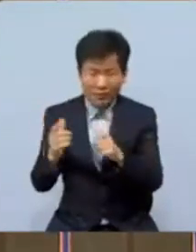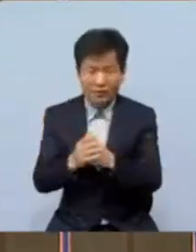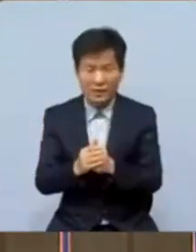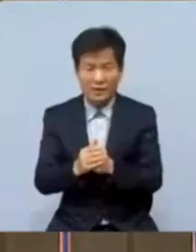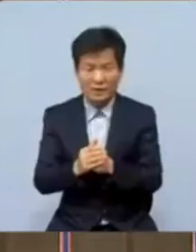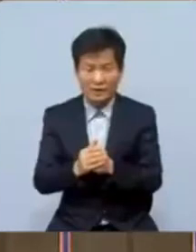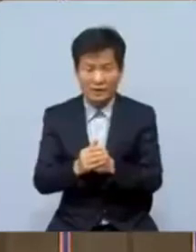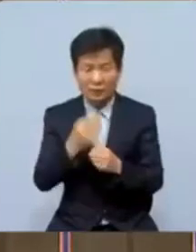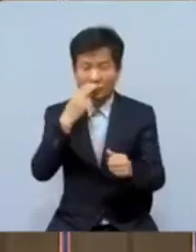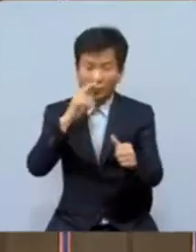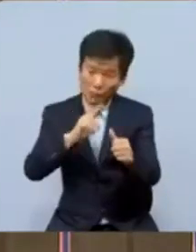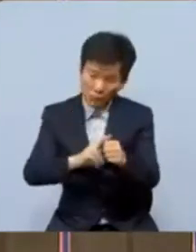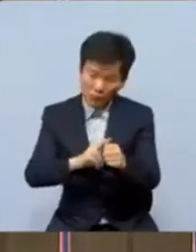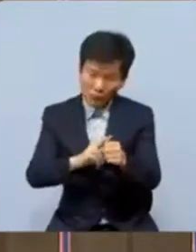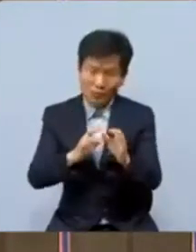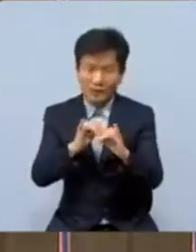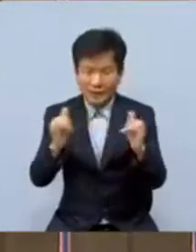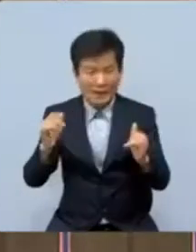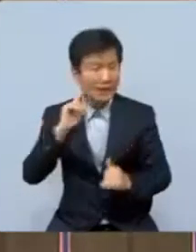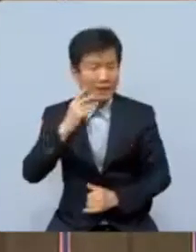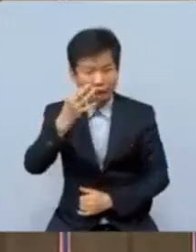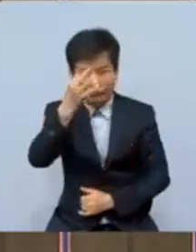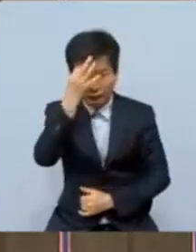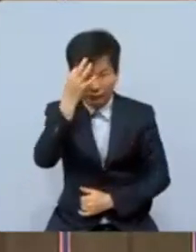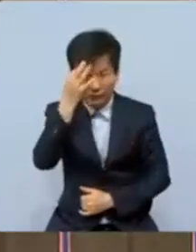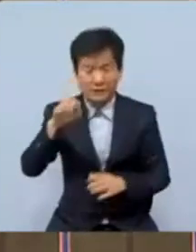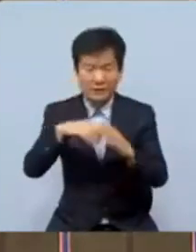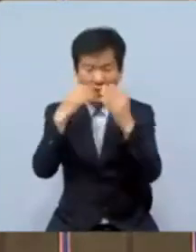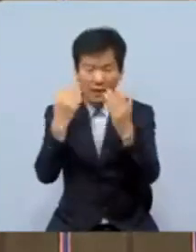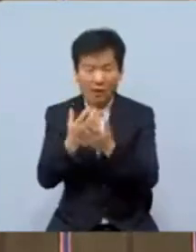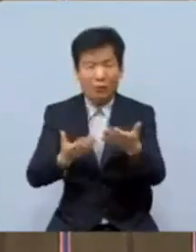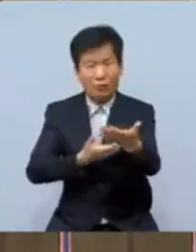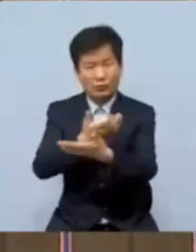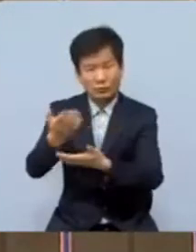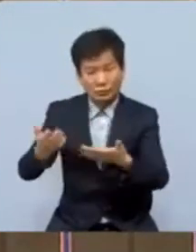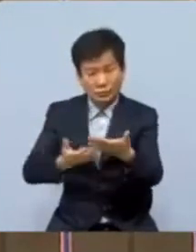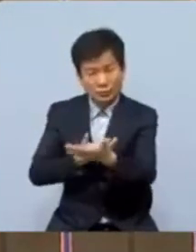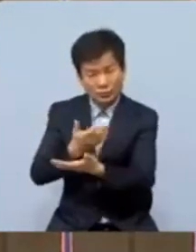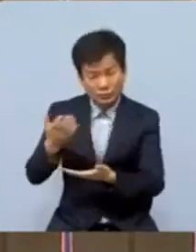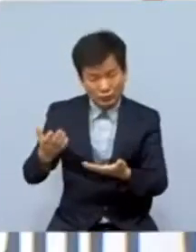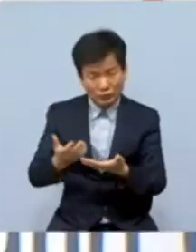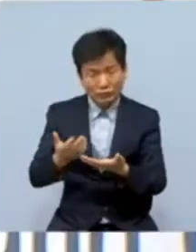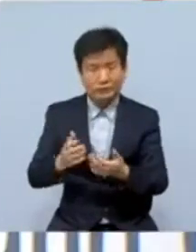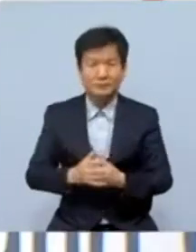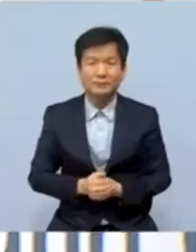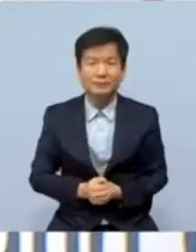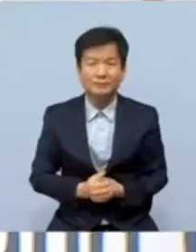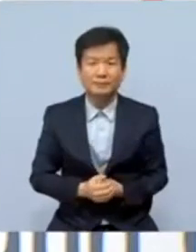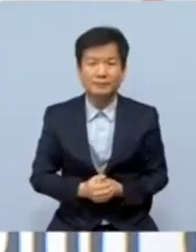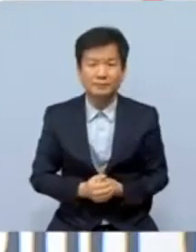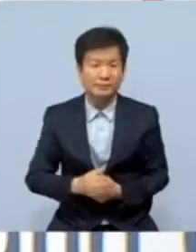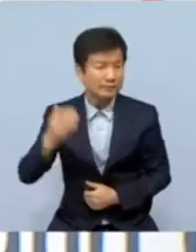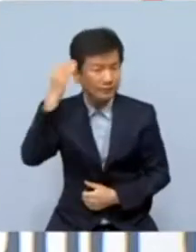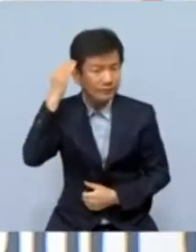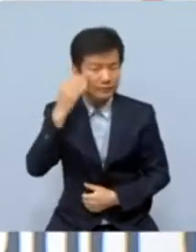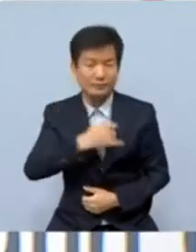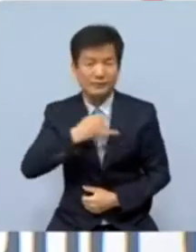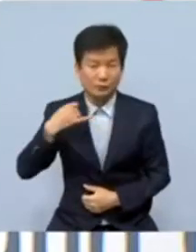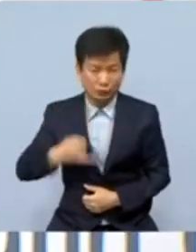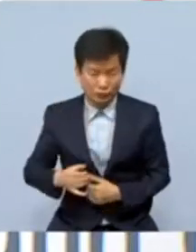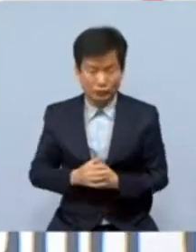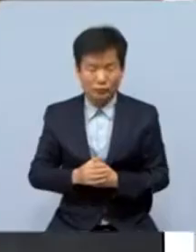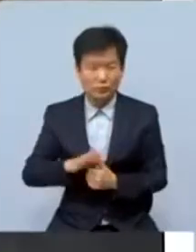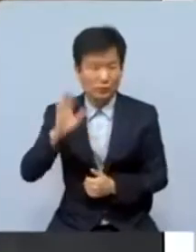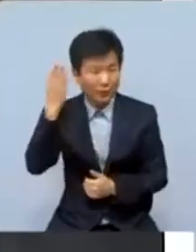매체의 실험성, 작가들의 예술성을 같이 공유하며 전시하는 한국과 중국